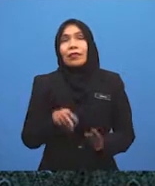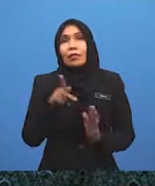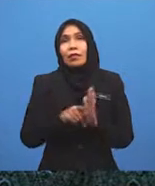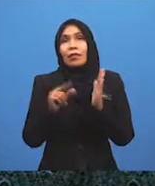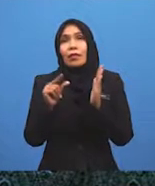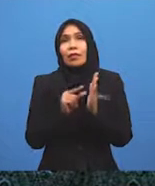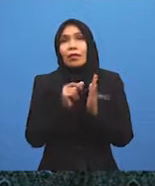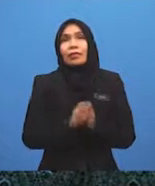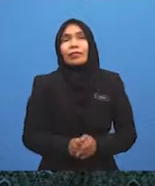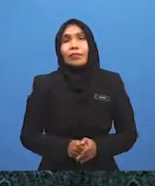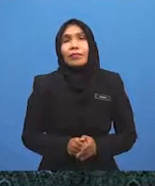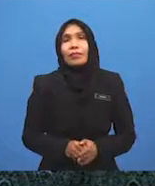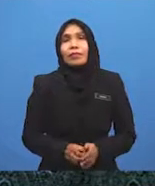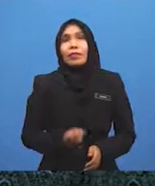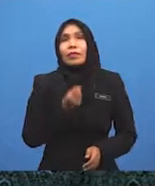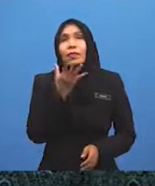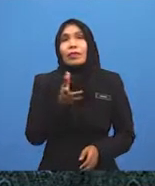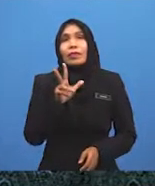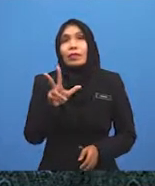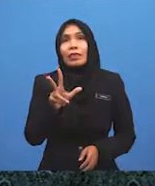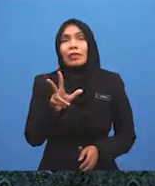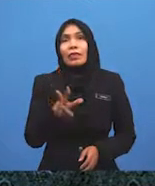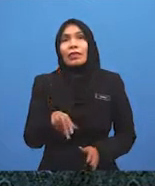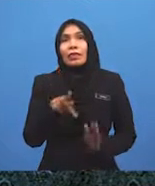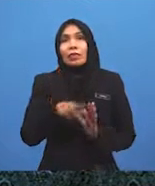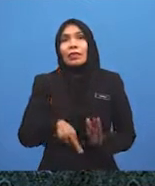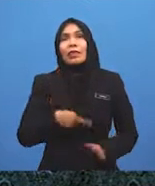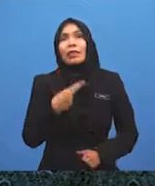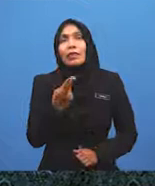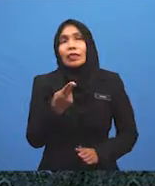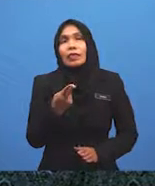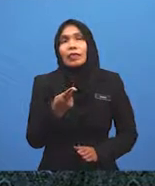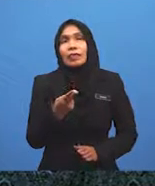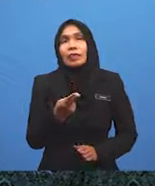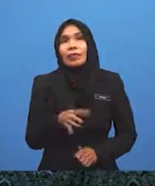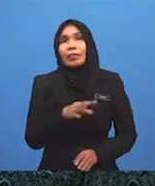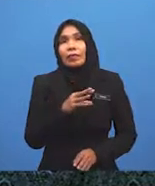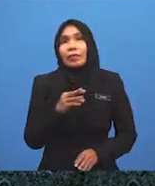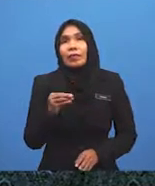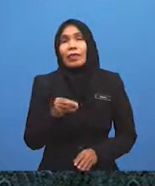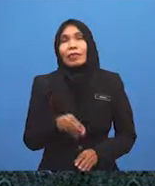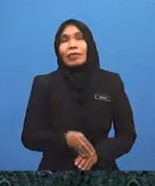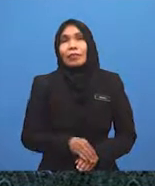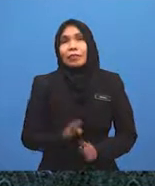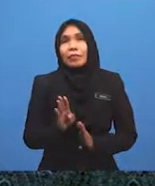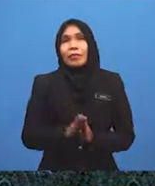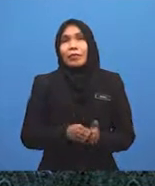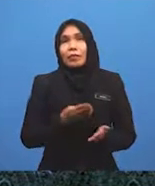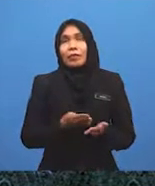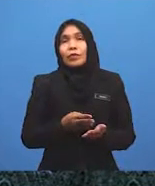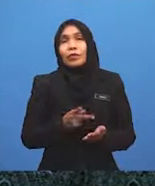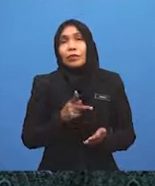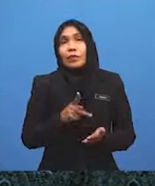3 perasaan berkaitan dengan amalan beradab sopan dan berbudi pekerti